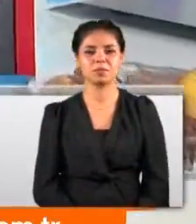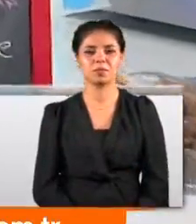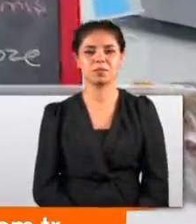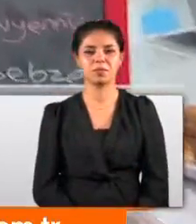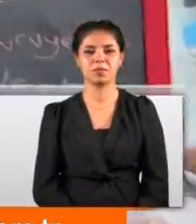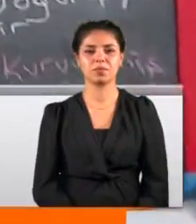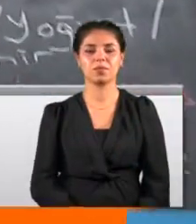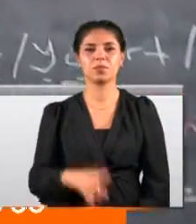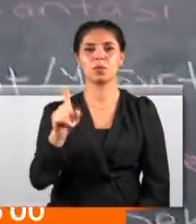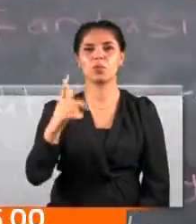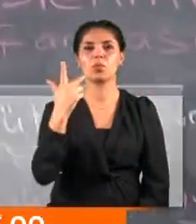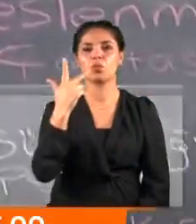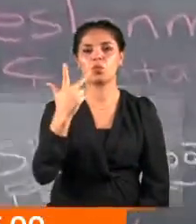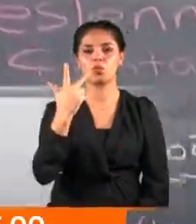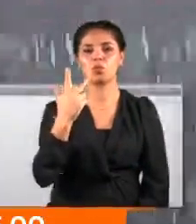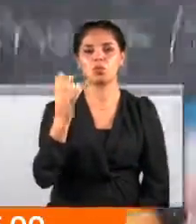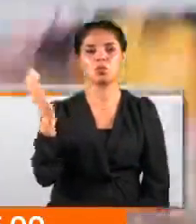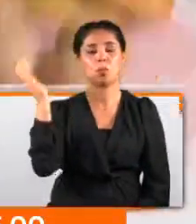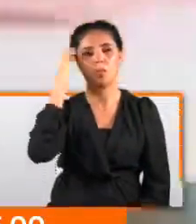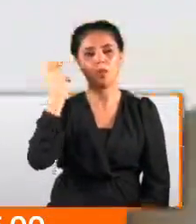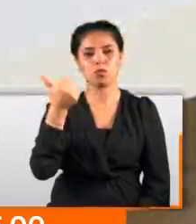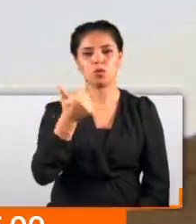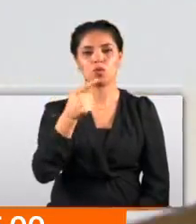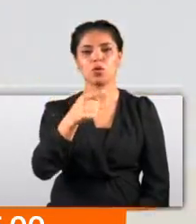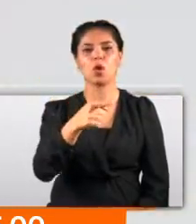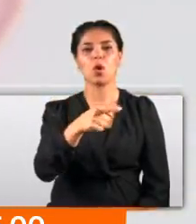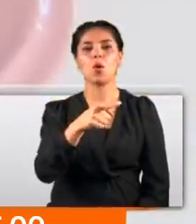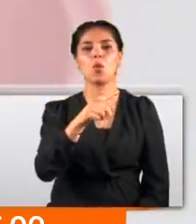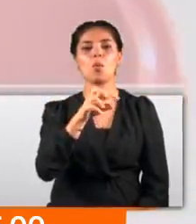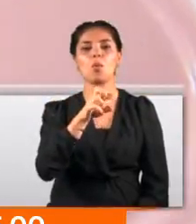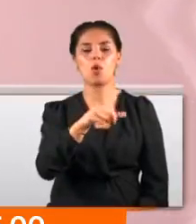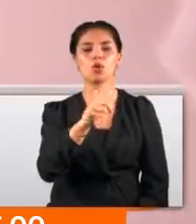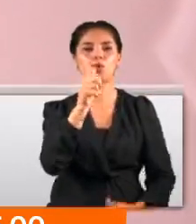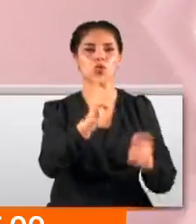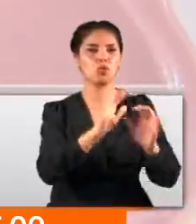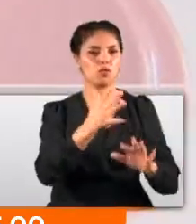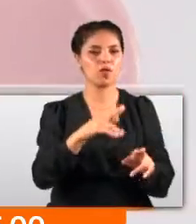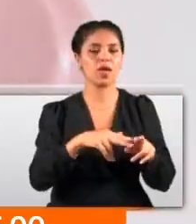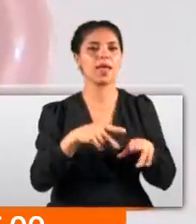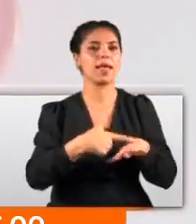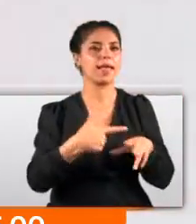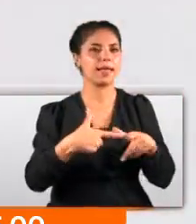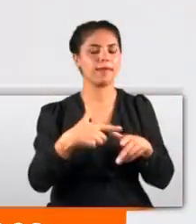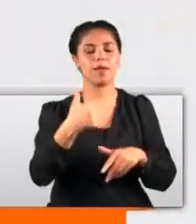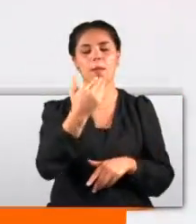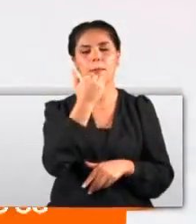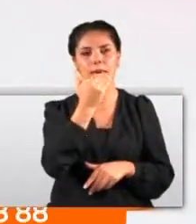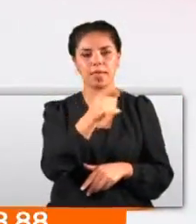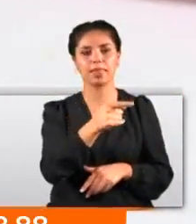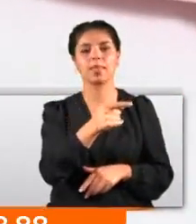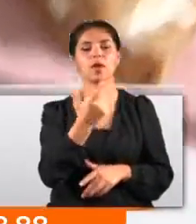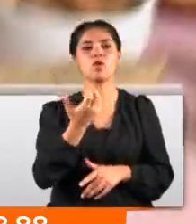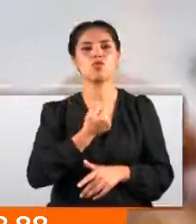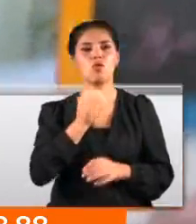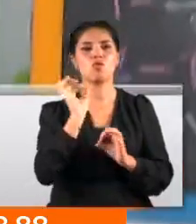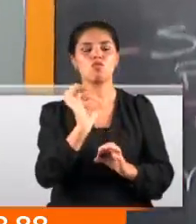Beslenme çantamızda 3 ana maddemiz olmalı. Bunlardan ilki protein kaynağı besinler, süt veya kefir, peynir, yumurta ve yoğurt. Bu besinlerden